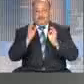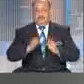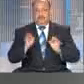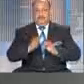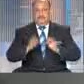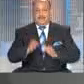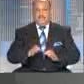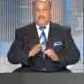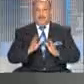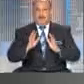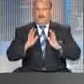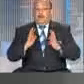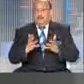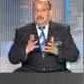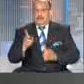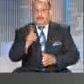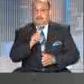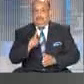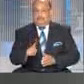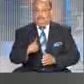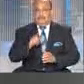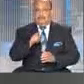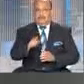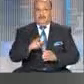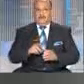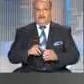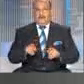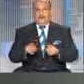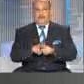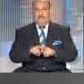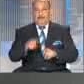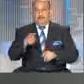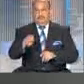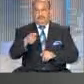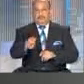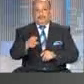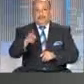بناها البلد الذي انطلقت منه الثورة.